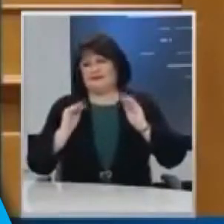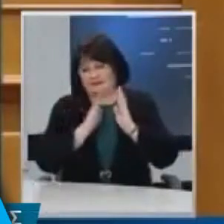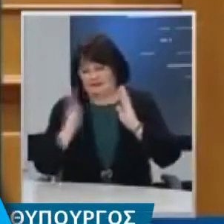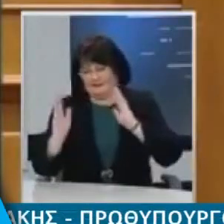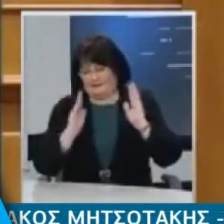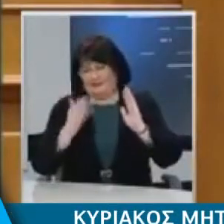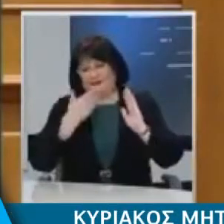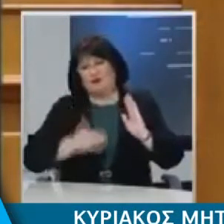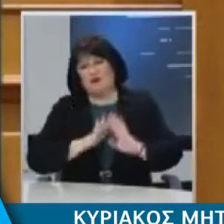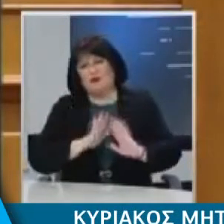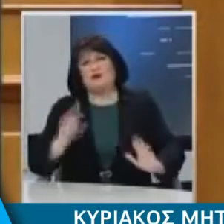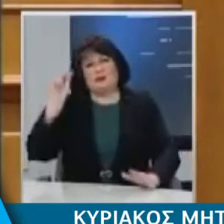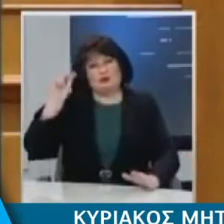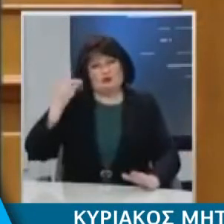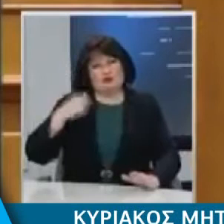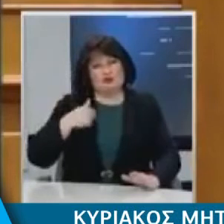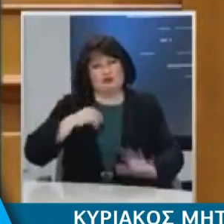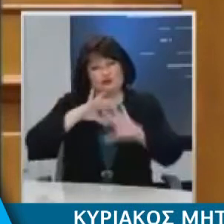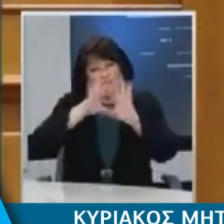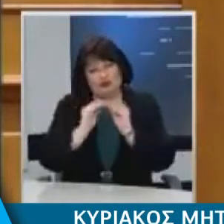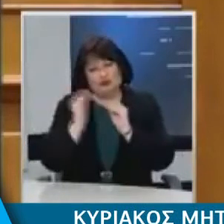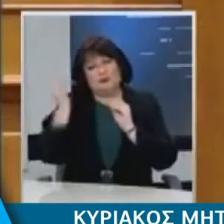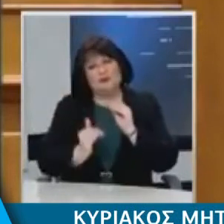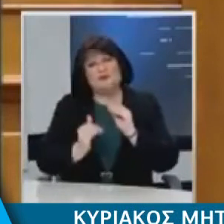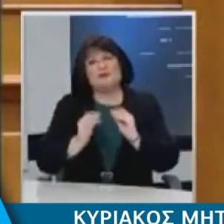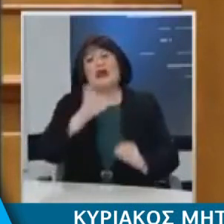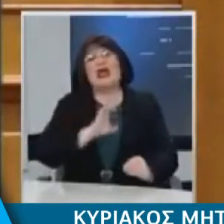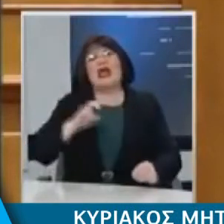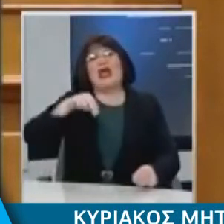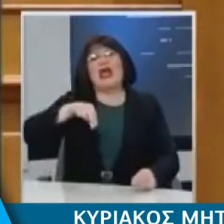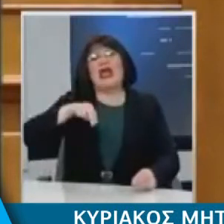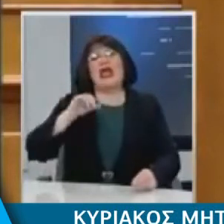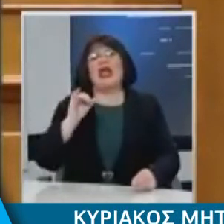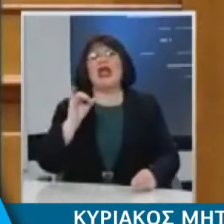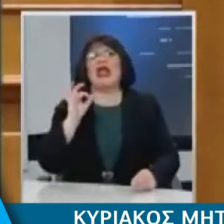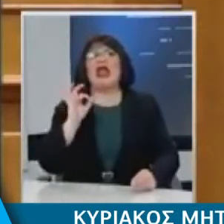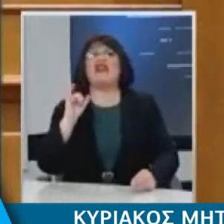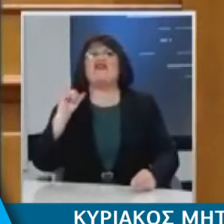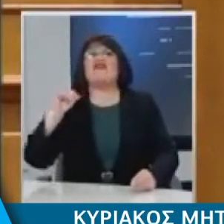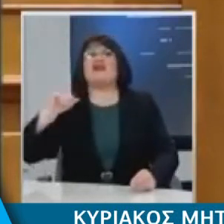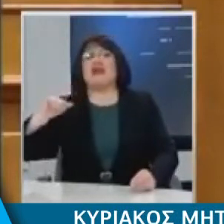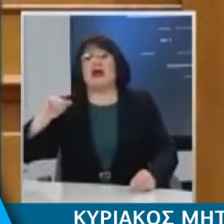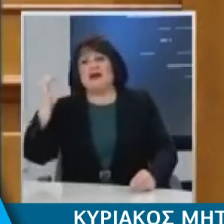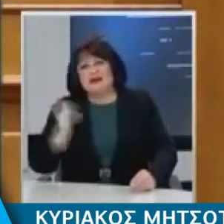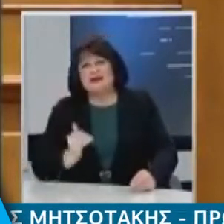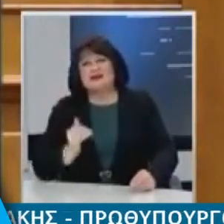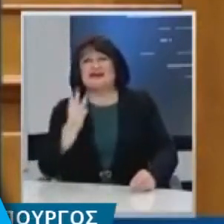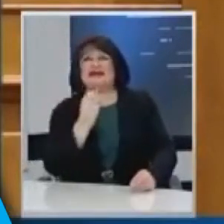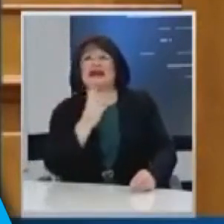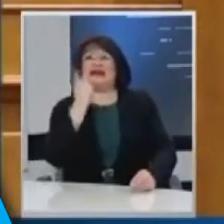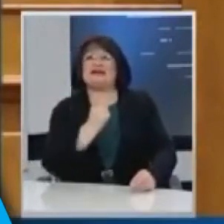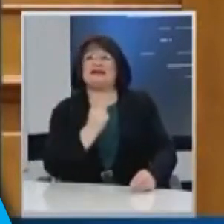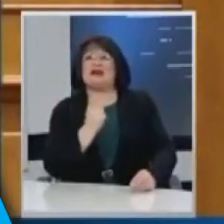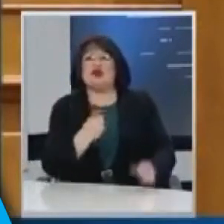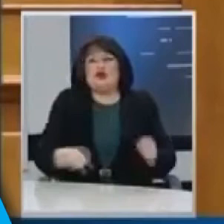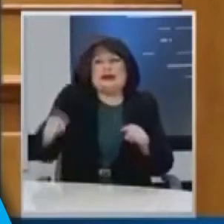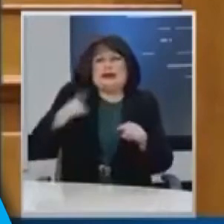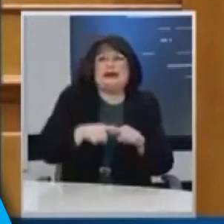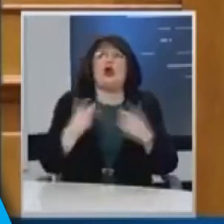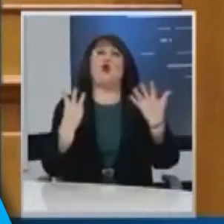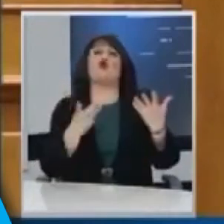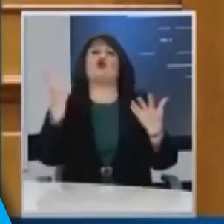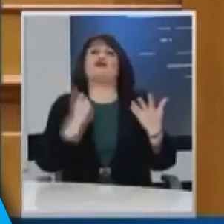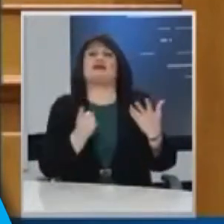ολοκληρωθεί η δέσμευσή μας για συνολική μείωση του ένφια κατά 30% με πρόσθετη μείωση του ένφια κατά 8%.